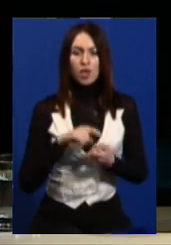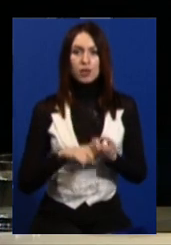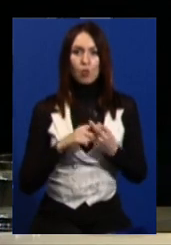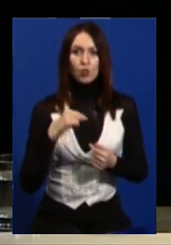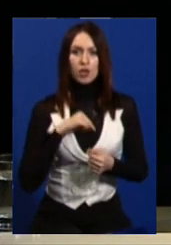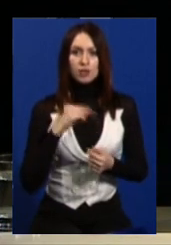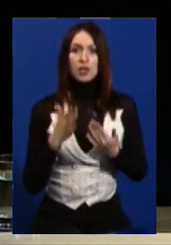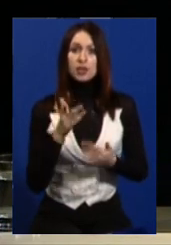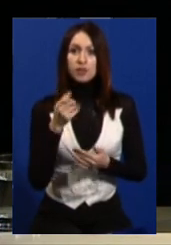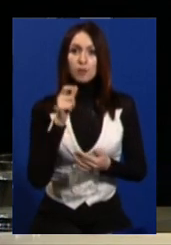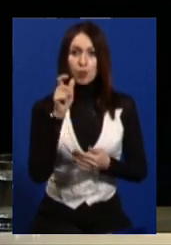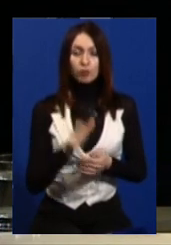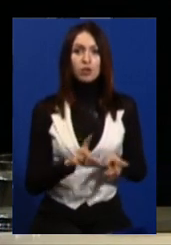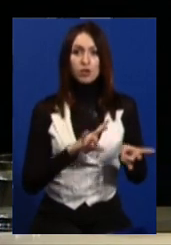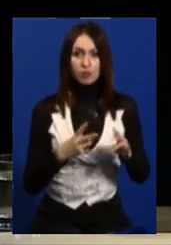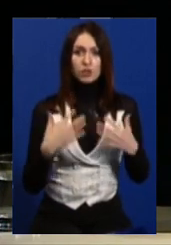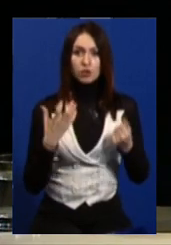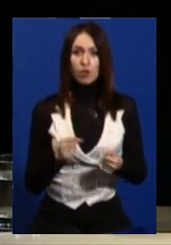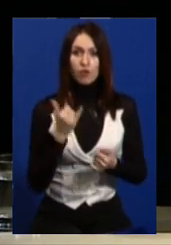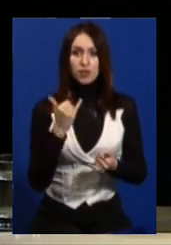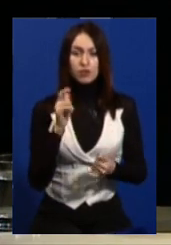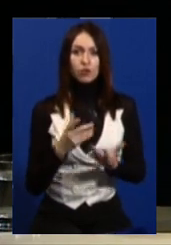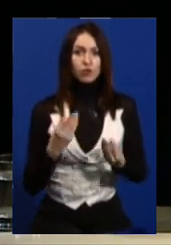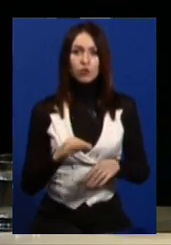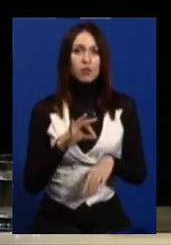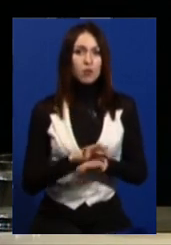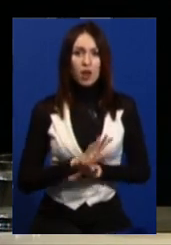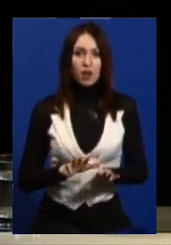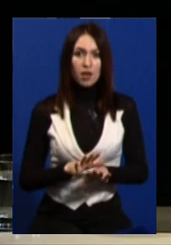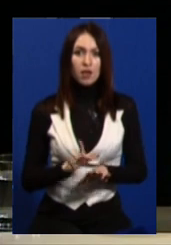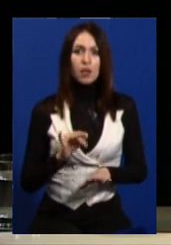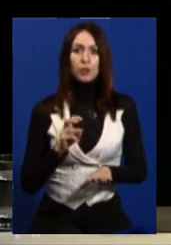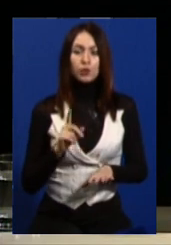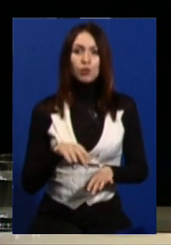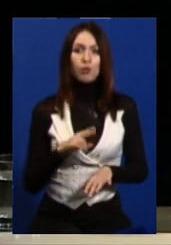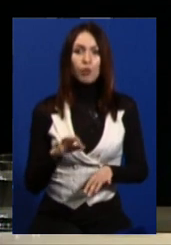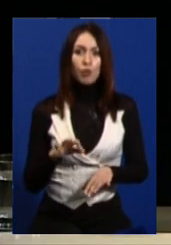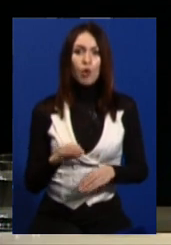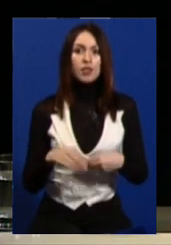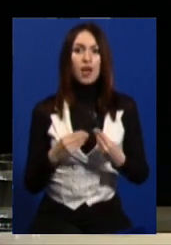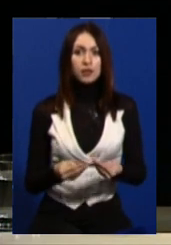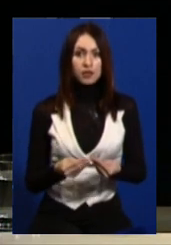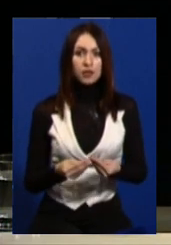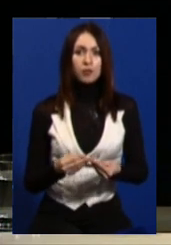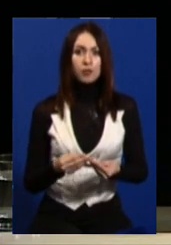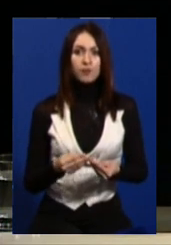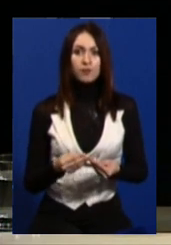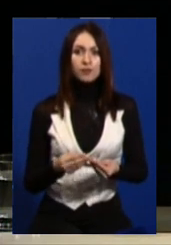берем здорового человека, который на сегодняшний день не болеет, причем по данным